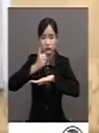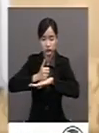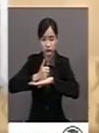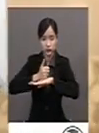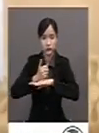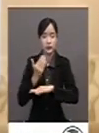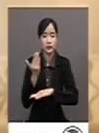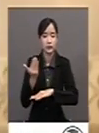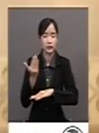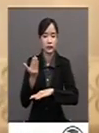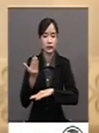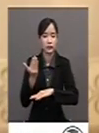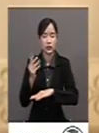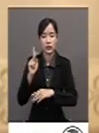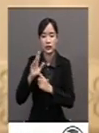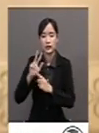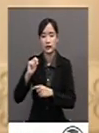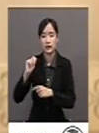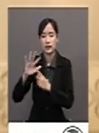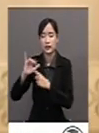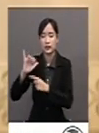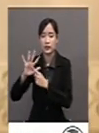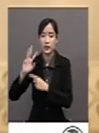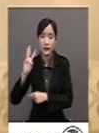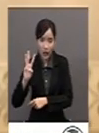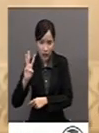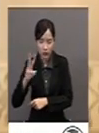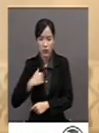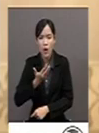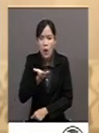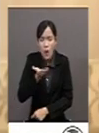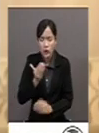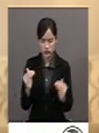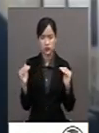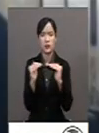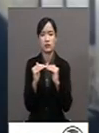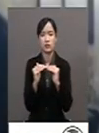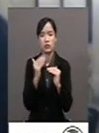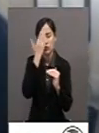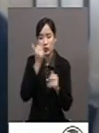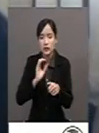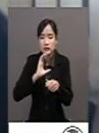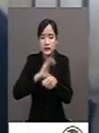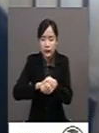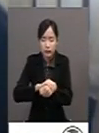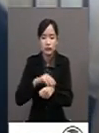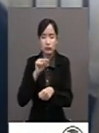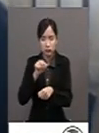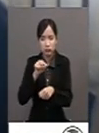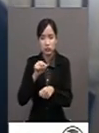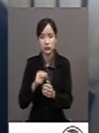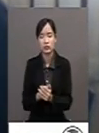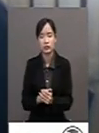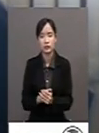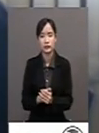ายาวครับเพื่อร้องขอความเป็นธรรมแล้วก็เอาผิดนะฮะกับพนักงานที่เข้าไปจับกลุ่มคดีดังกล่าวคือคุ